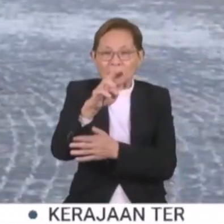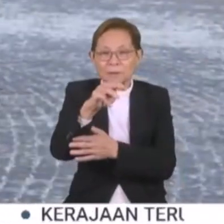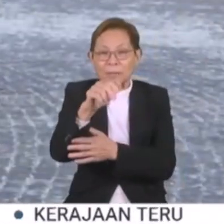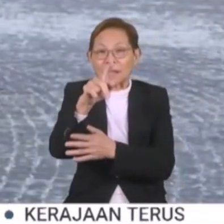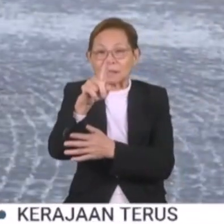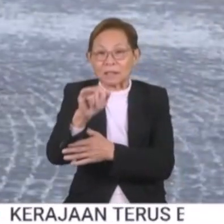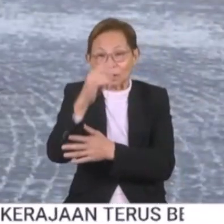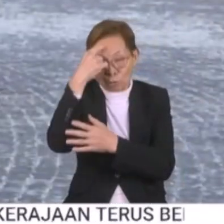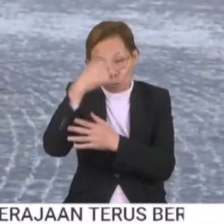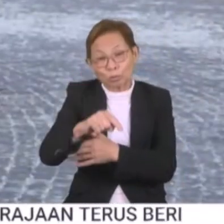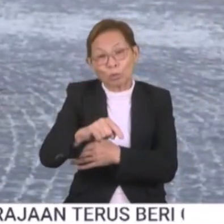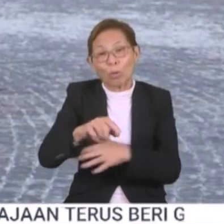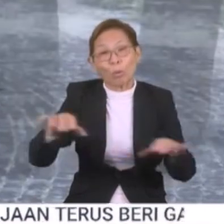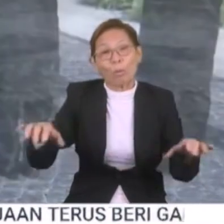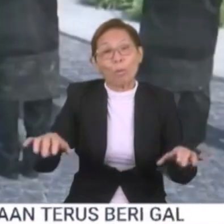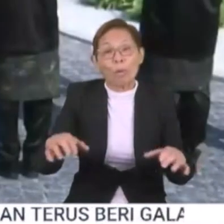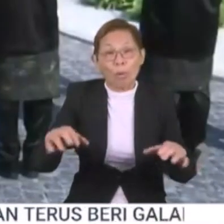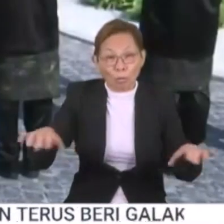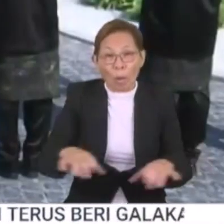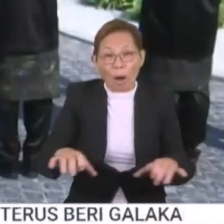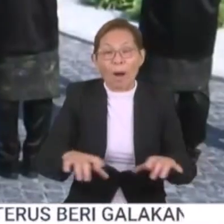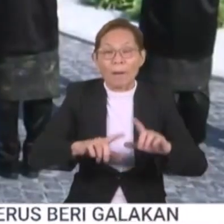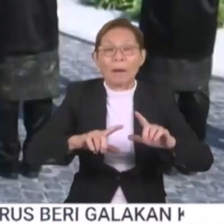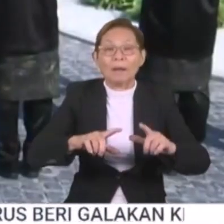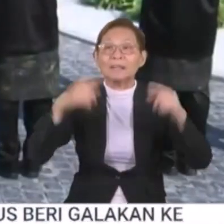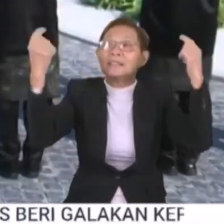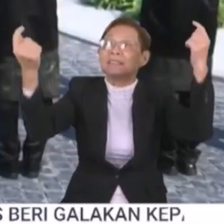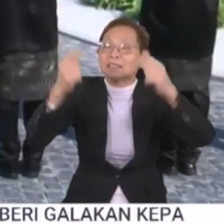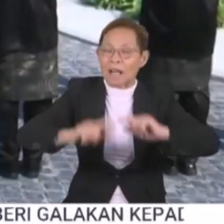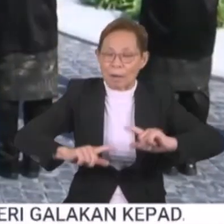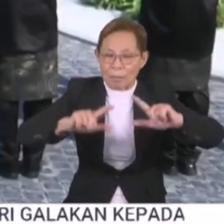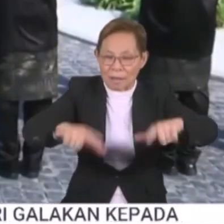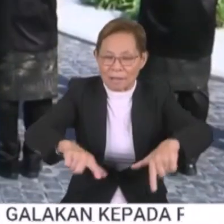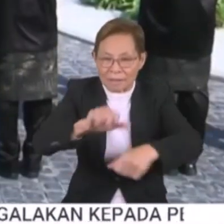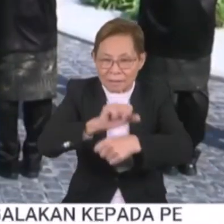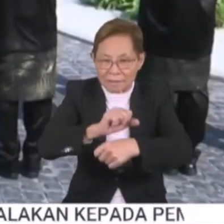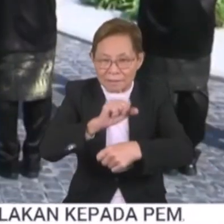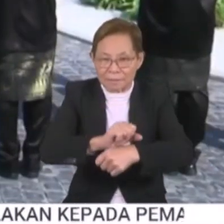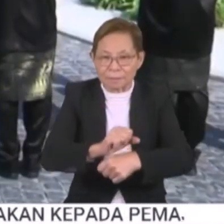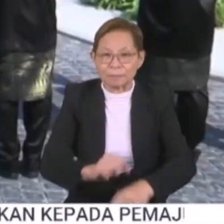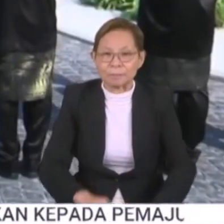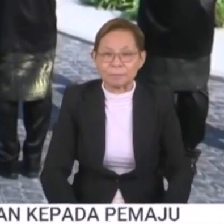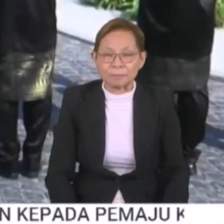Naim bagi menyempurnakan istiadat meletak kerja.